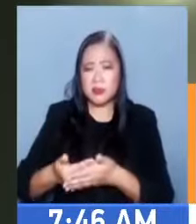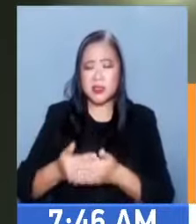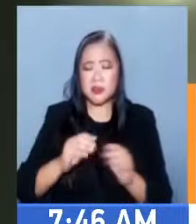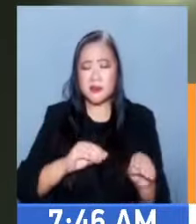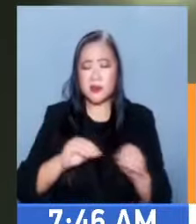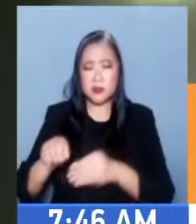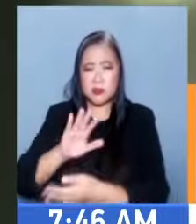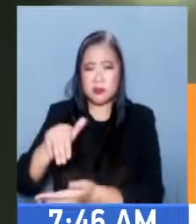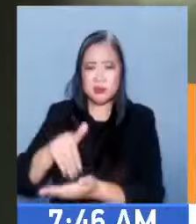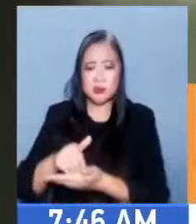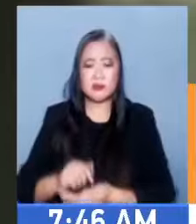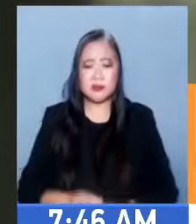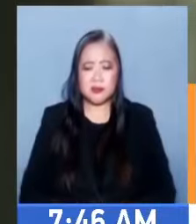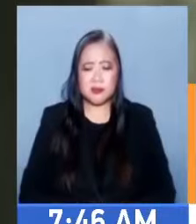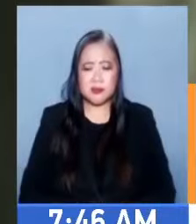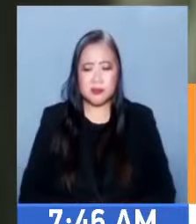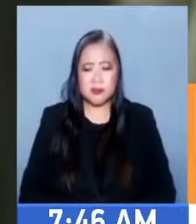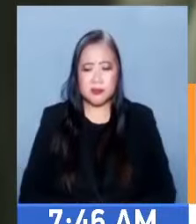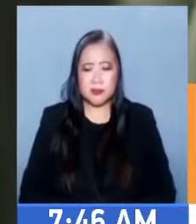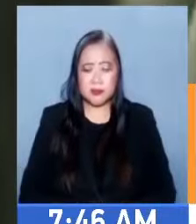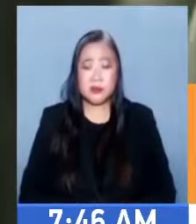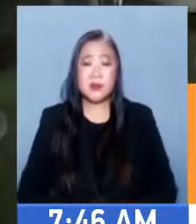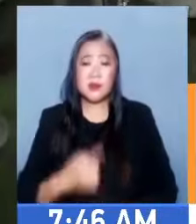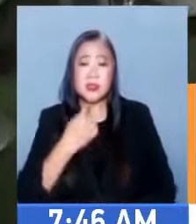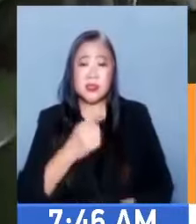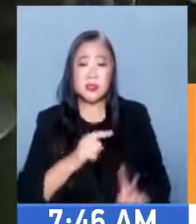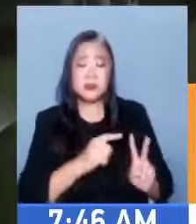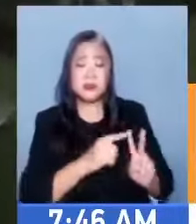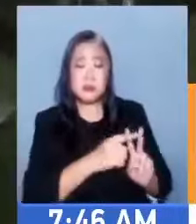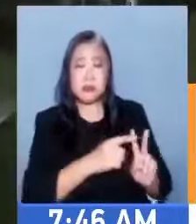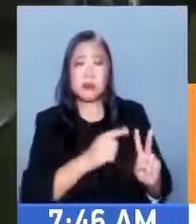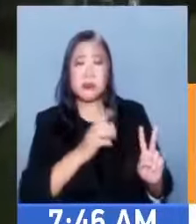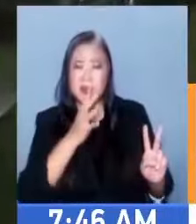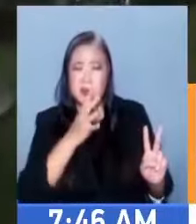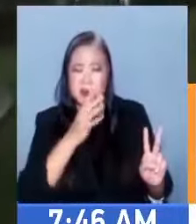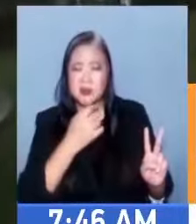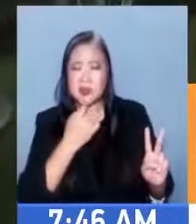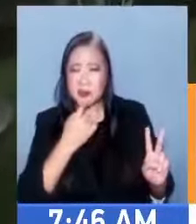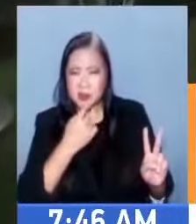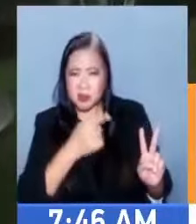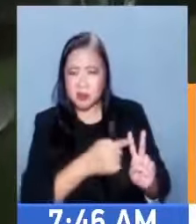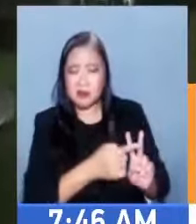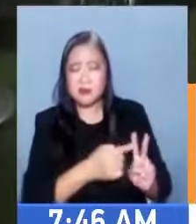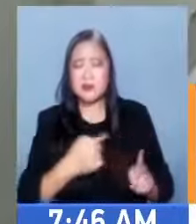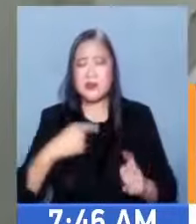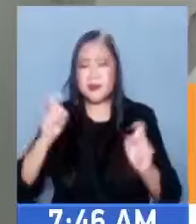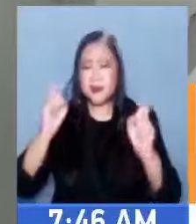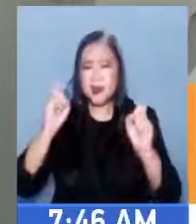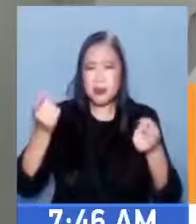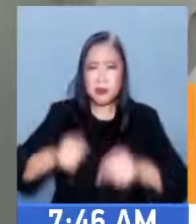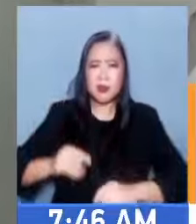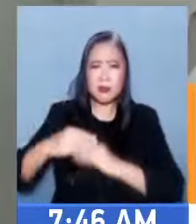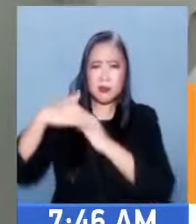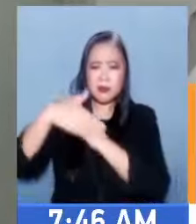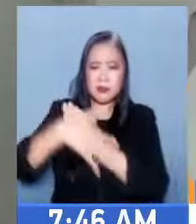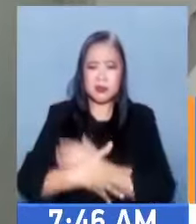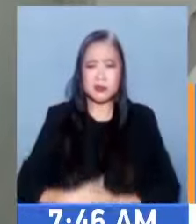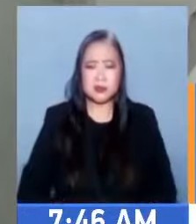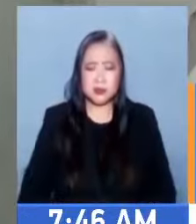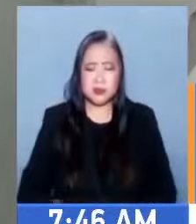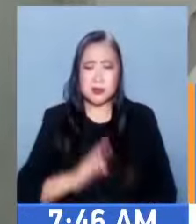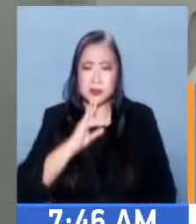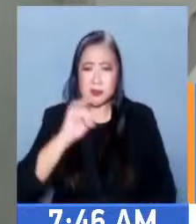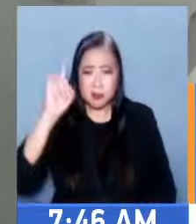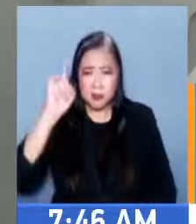hinapao ayon sa nanay na magkapatid mabilis ang pangyayari Noong mga oras na yon Mga bandang mag 7 may pumunta dun sa